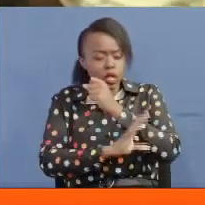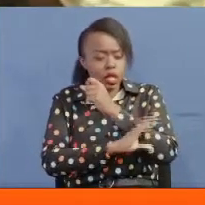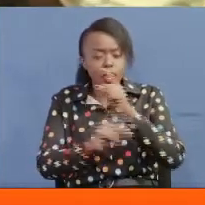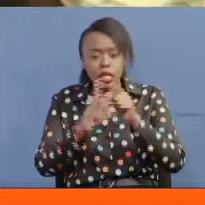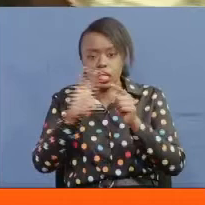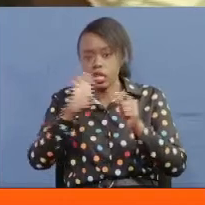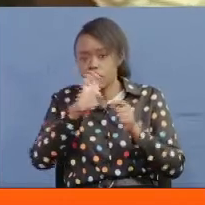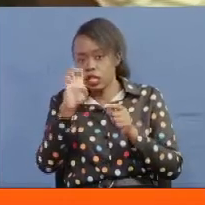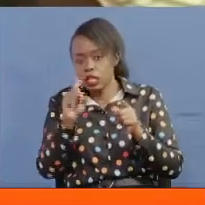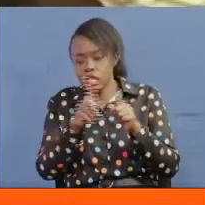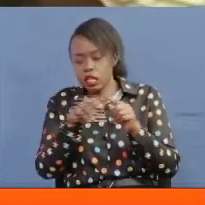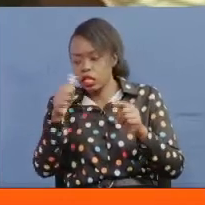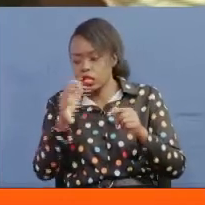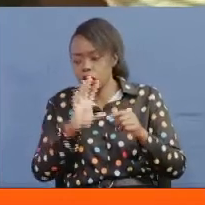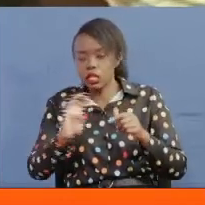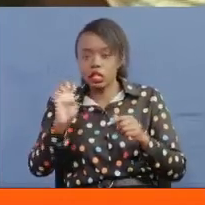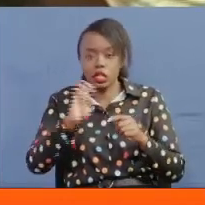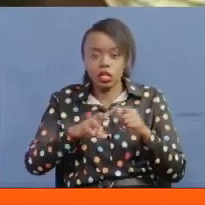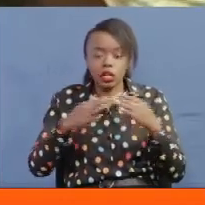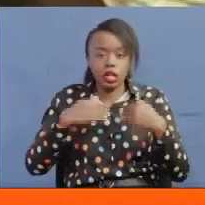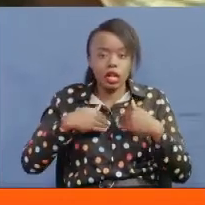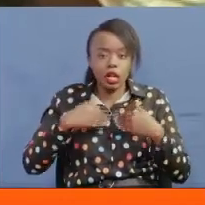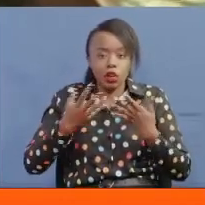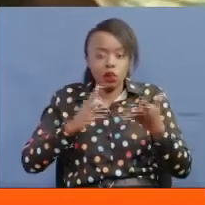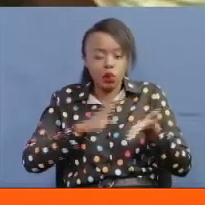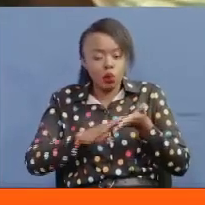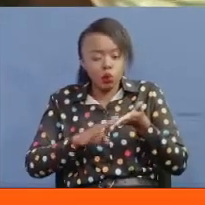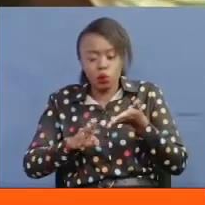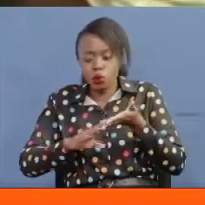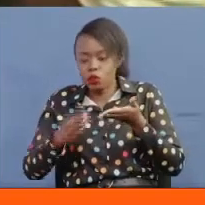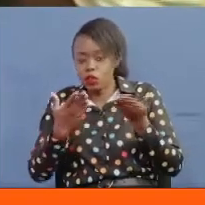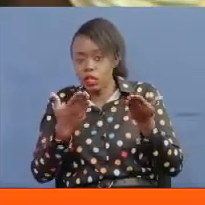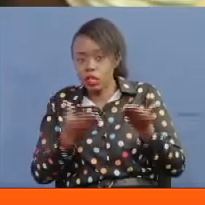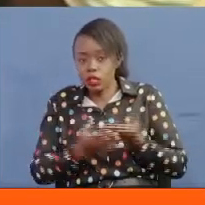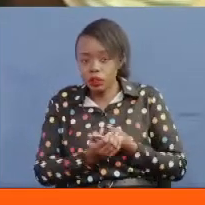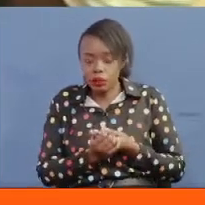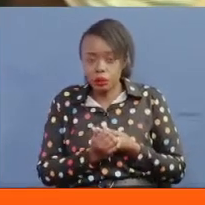Ethiopia ambapo walikuwa katika kambi ya wakimbizi.